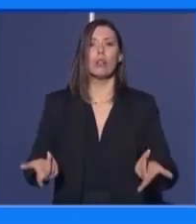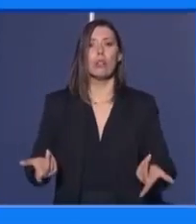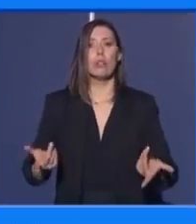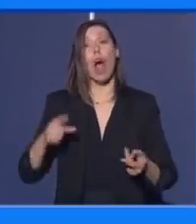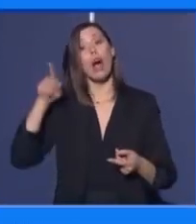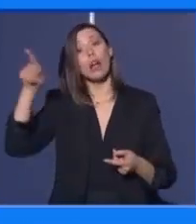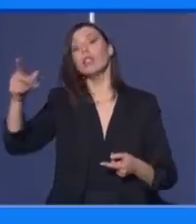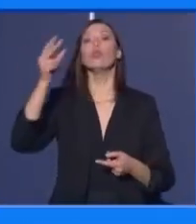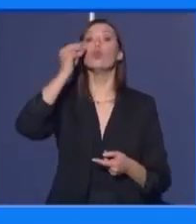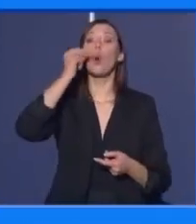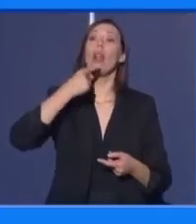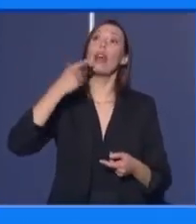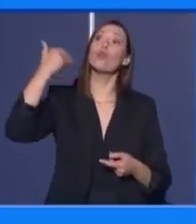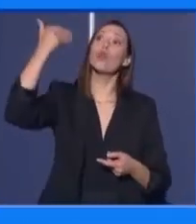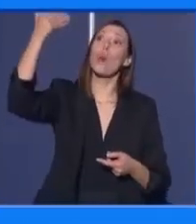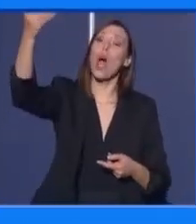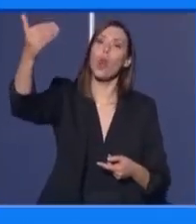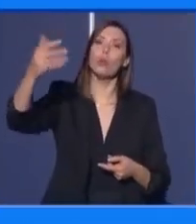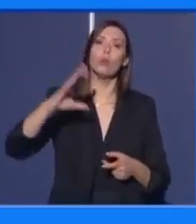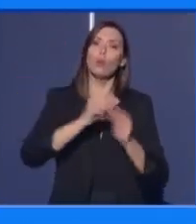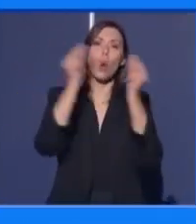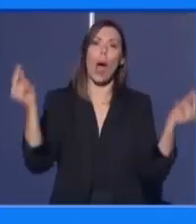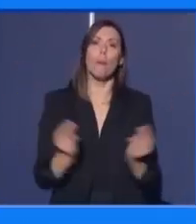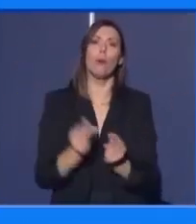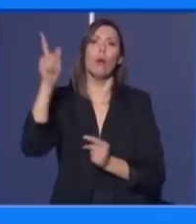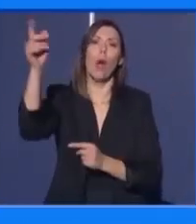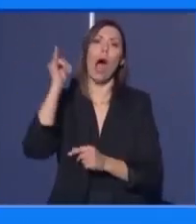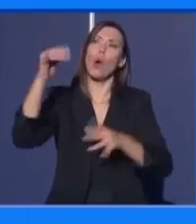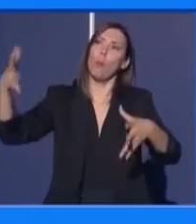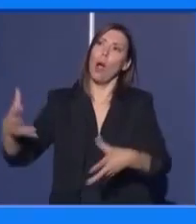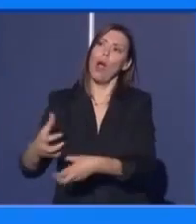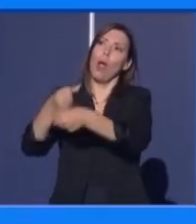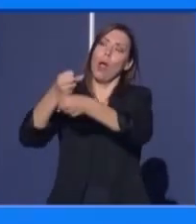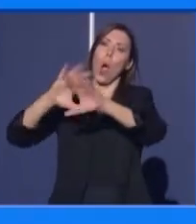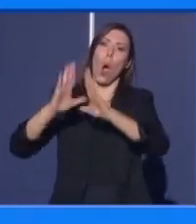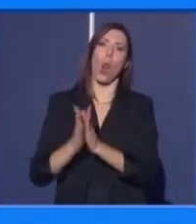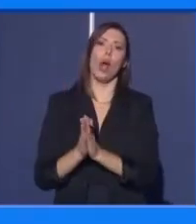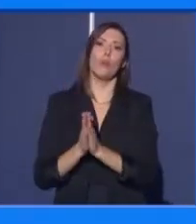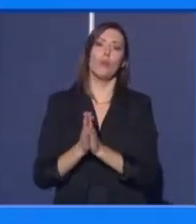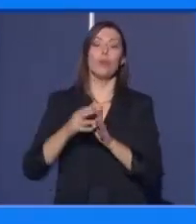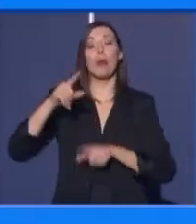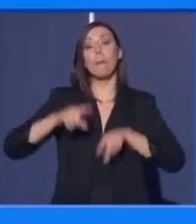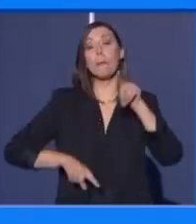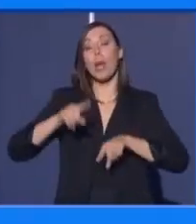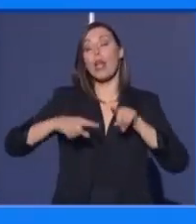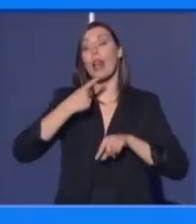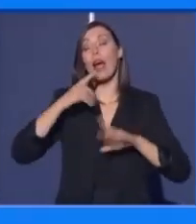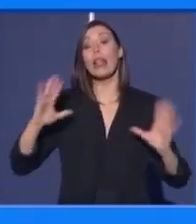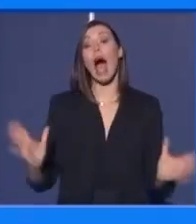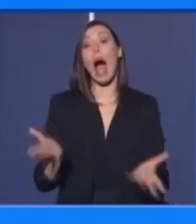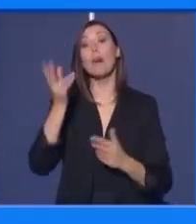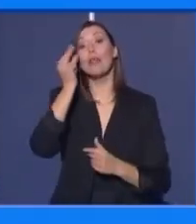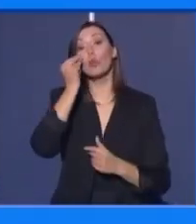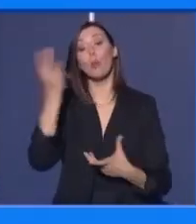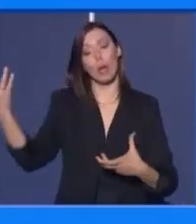μελλοντικές δεσμεύσεις είναι στον αέρα. Κάποιοι μας έλεγαν πως αν βάλουμε τα Σκόπια στο ΝΑΤΟ θα τα